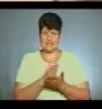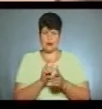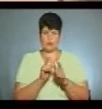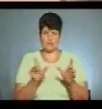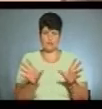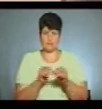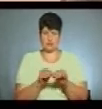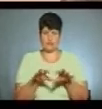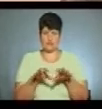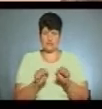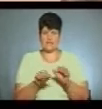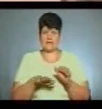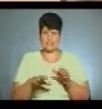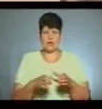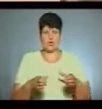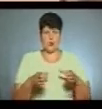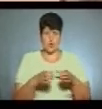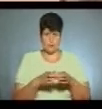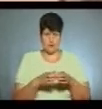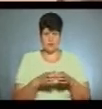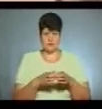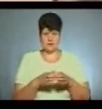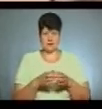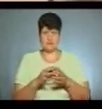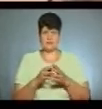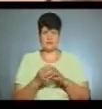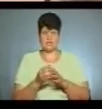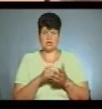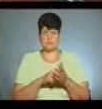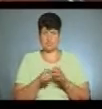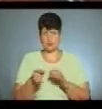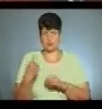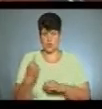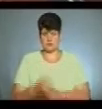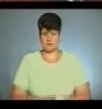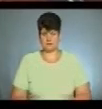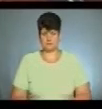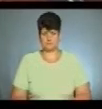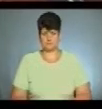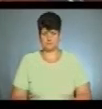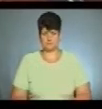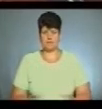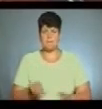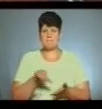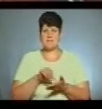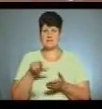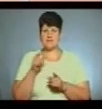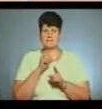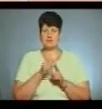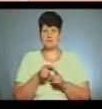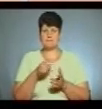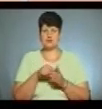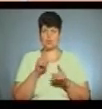спільної власності територіальних громад сіл-селищ міст Тернопільської області. Представник відповідача